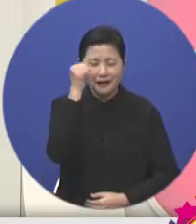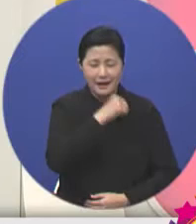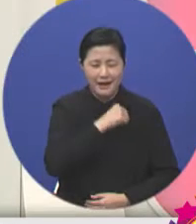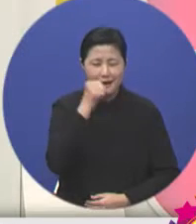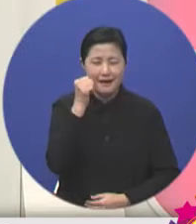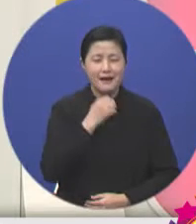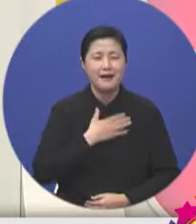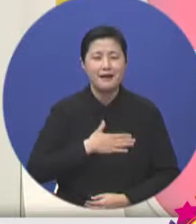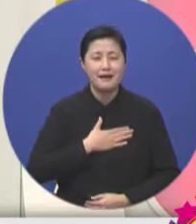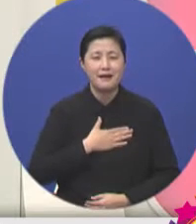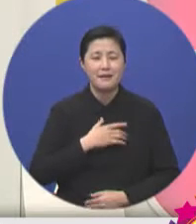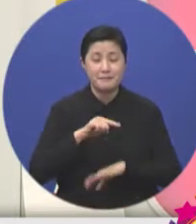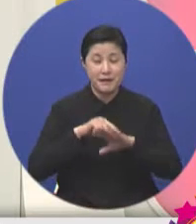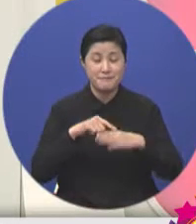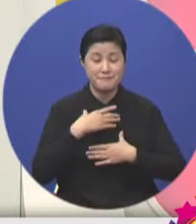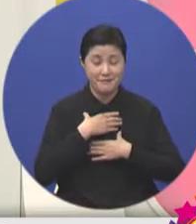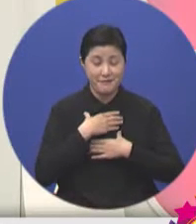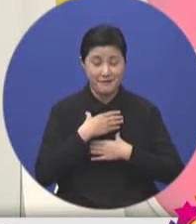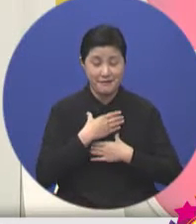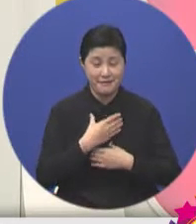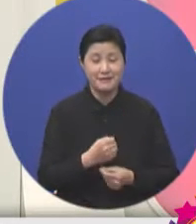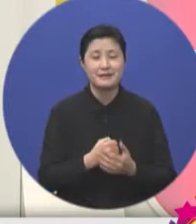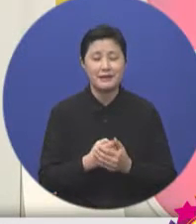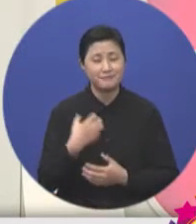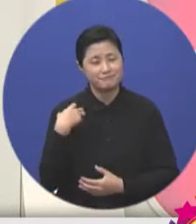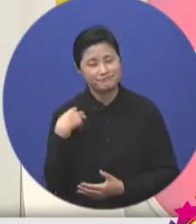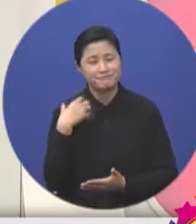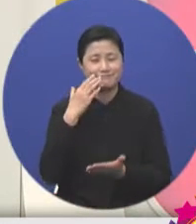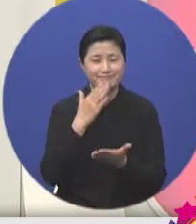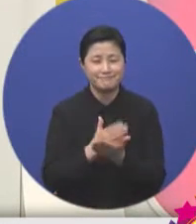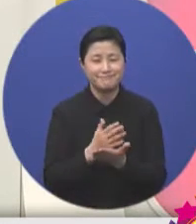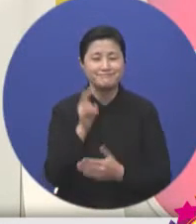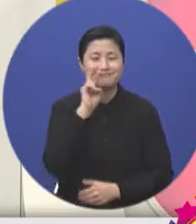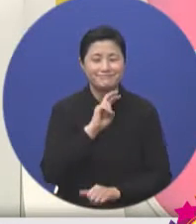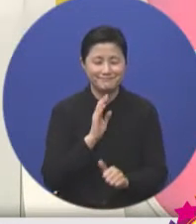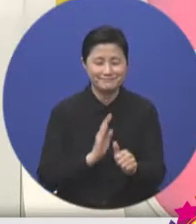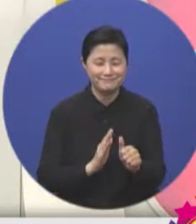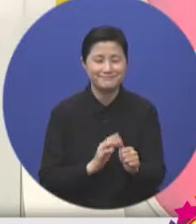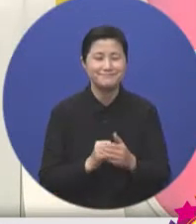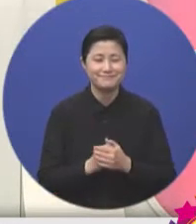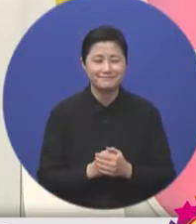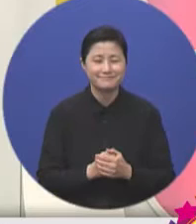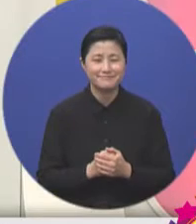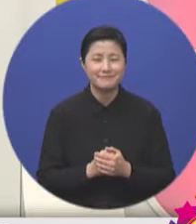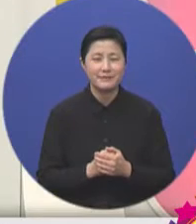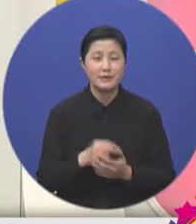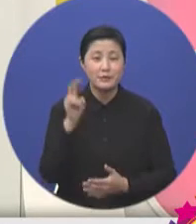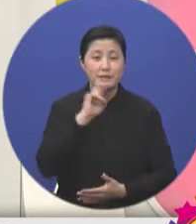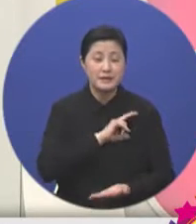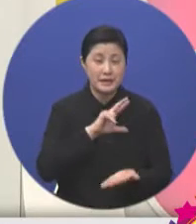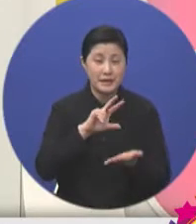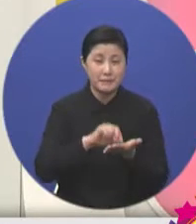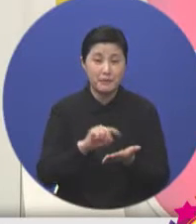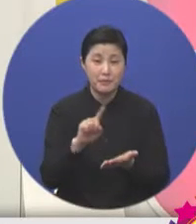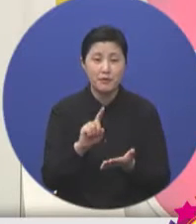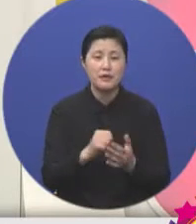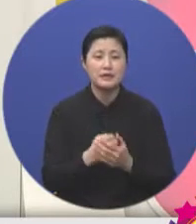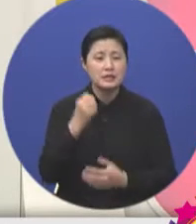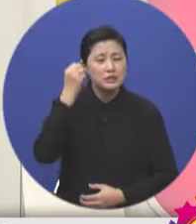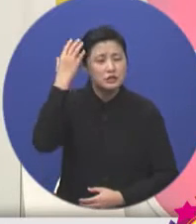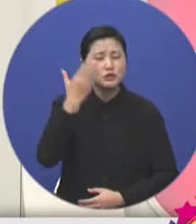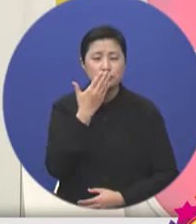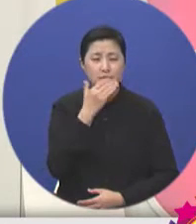그래요? 그러니까 네, 네. 마음 푹 놓으시고 네. 부담 갖지 마시고 부르시면 될 겁니다. 노래를 하시면 됩니다. 오늘 부르실 노래는 잊을